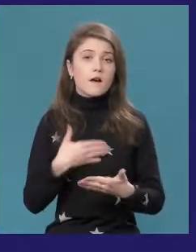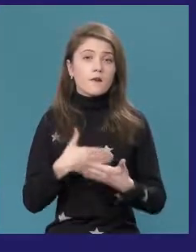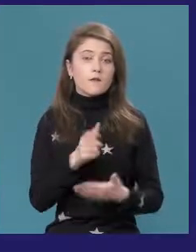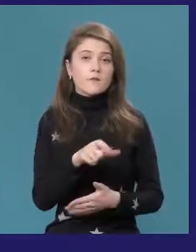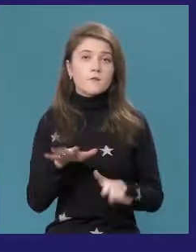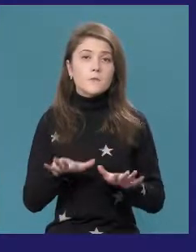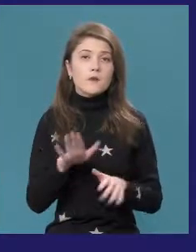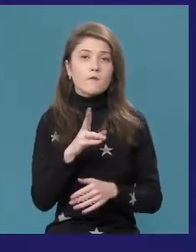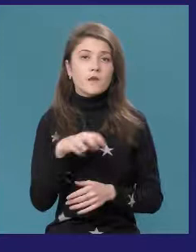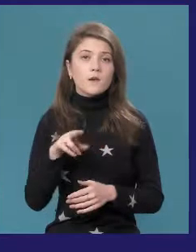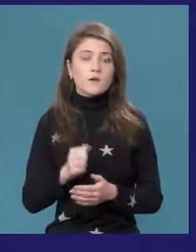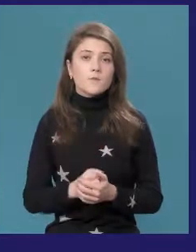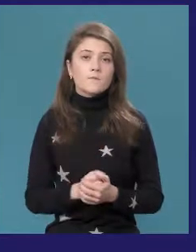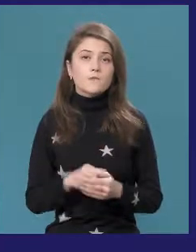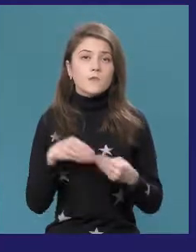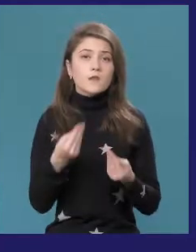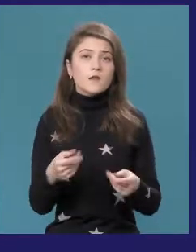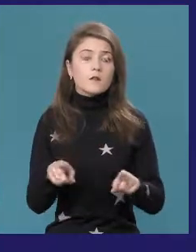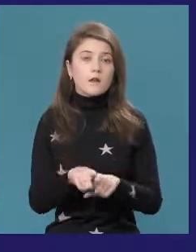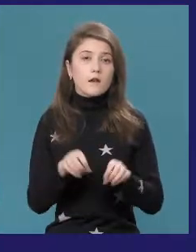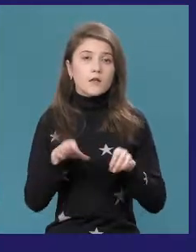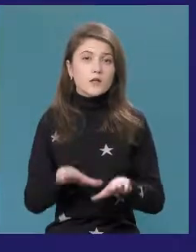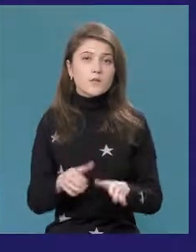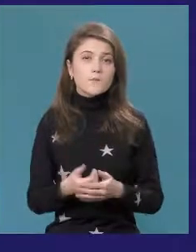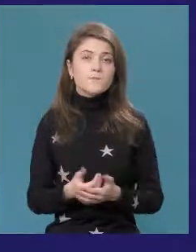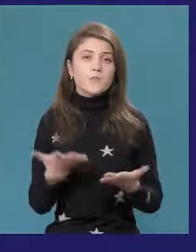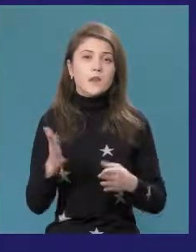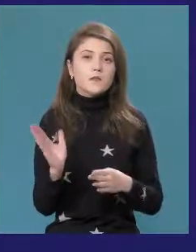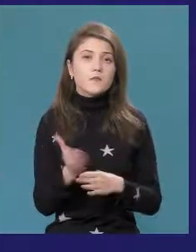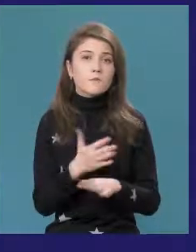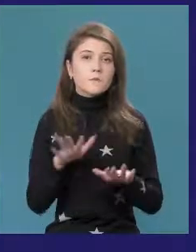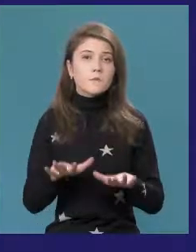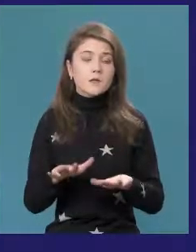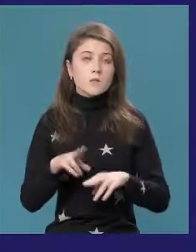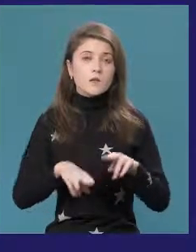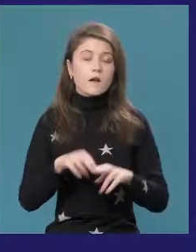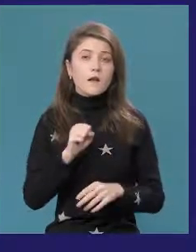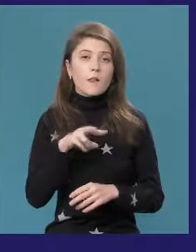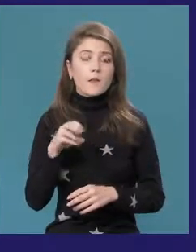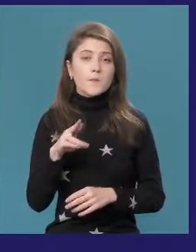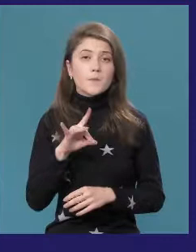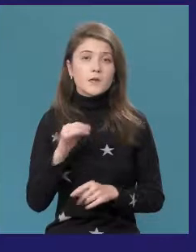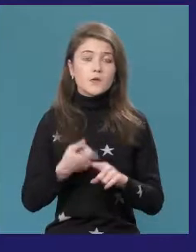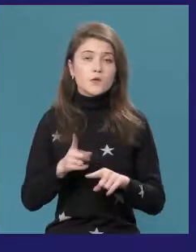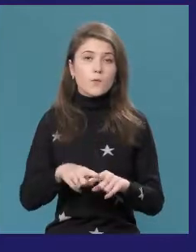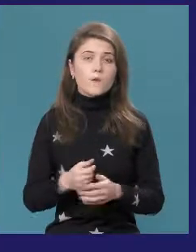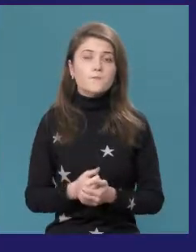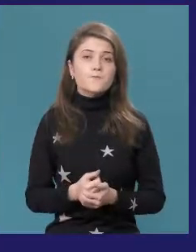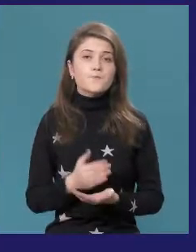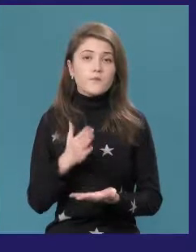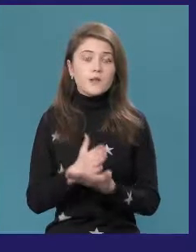рада ухвалила таке рішення, яким скасувала містобудівні умови. Але при цьому є